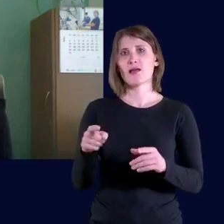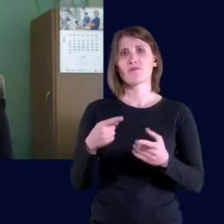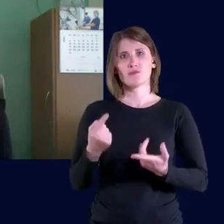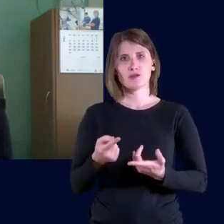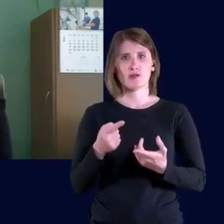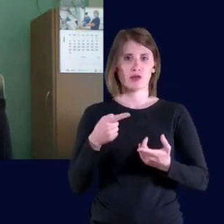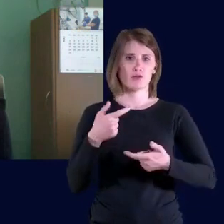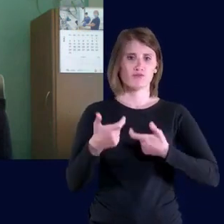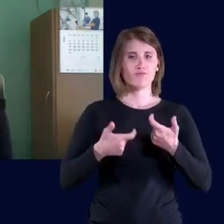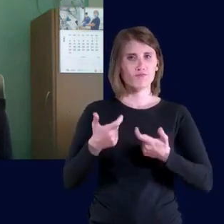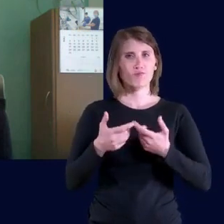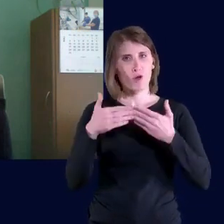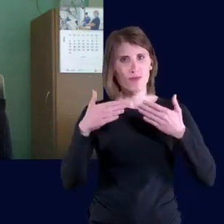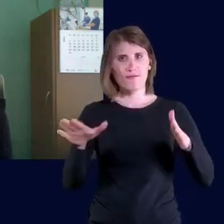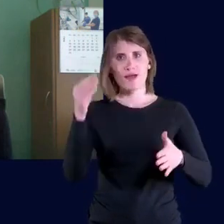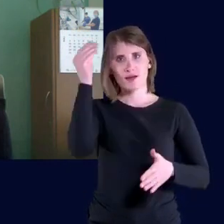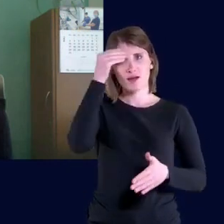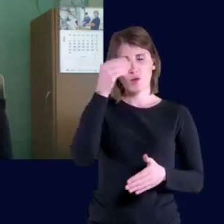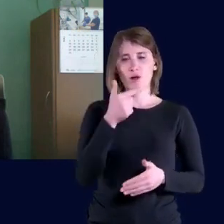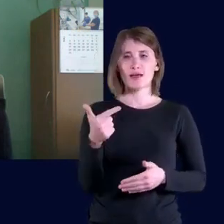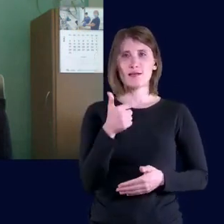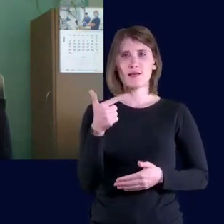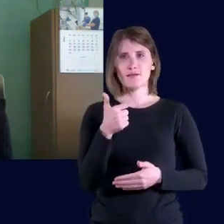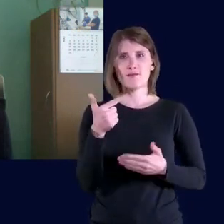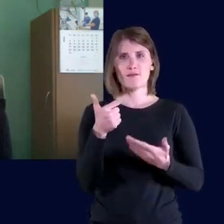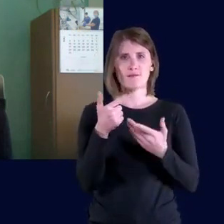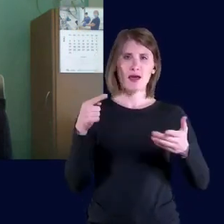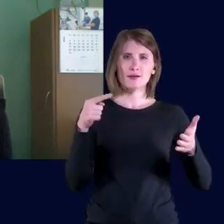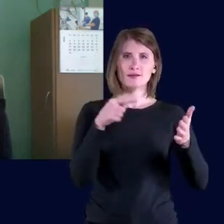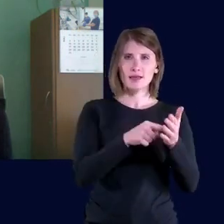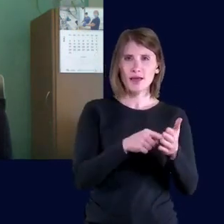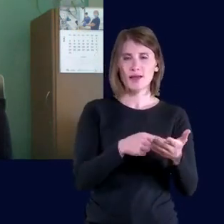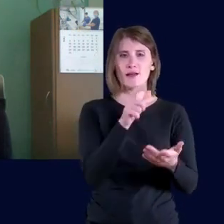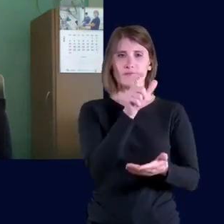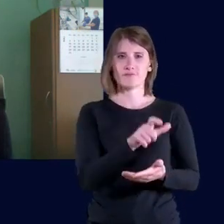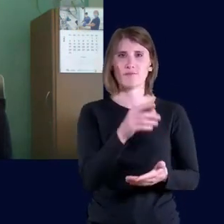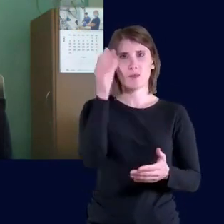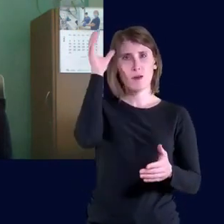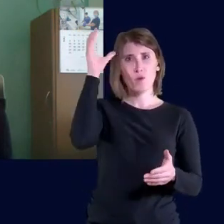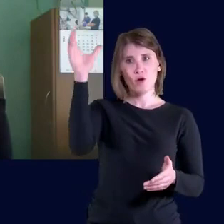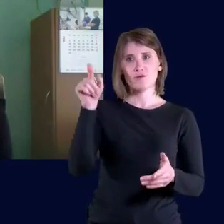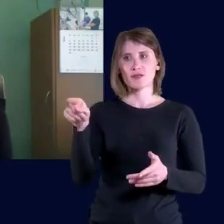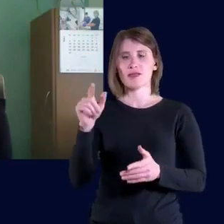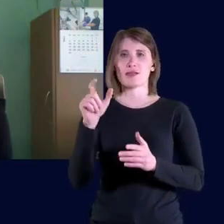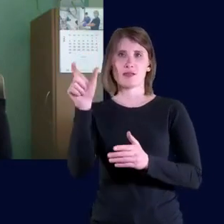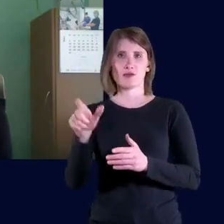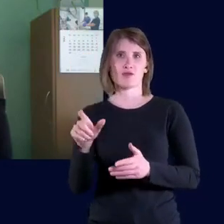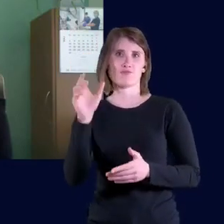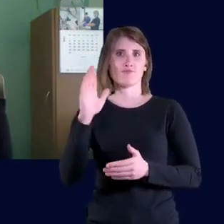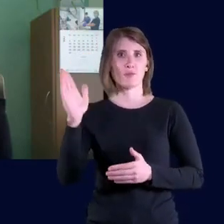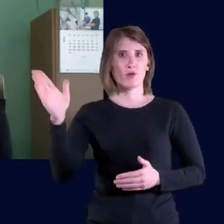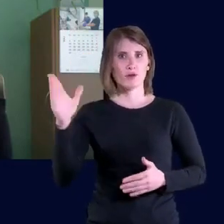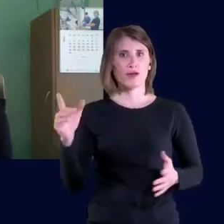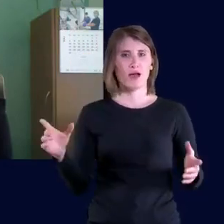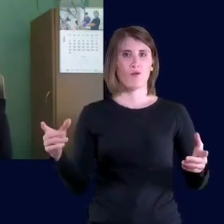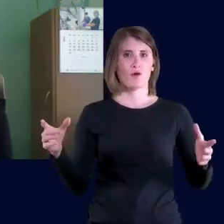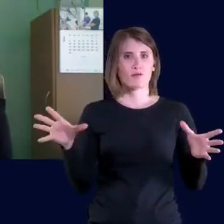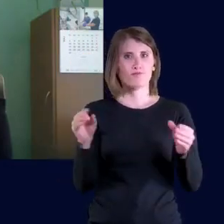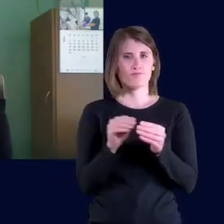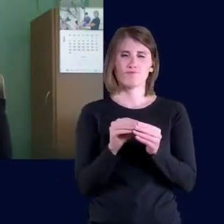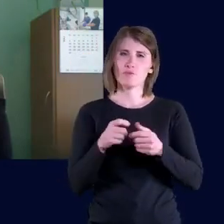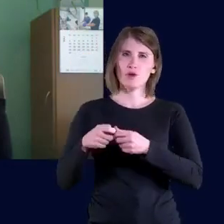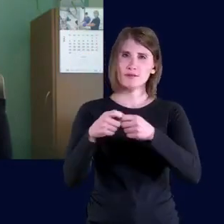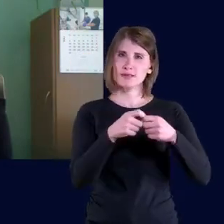naukę i bardzo ważne że te nasze dwie perspektywy perspektywa naukowca i perspektywa bibliotekarza się się spotkała a